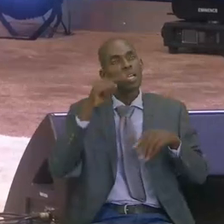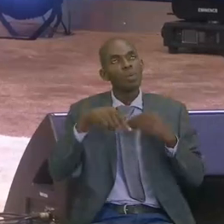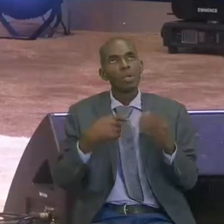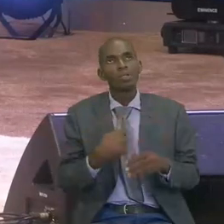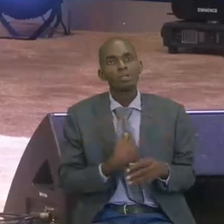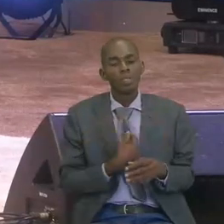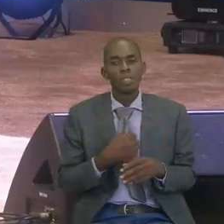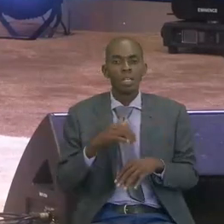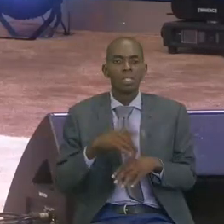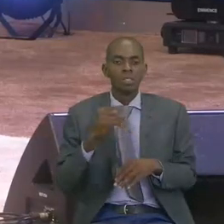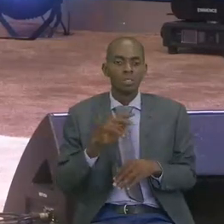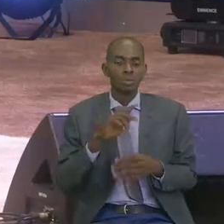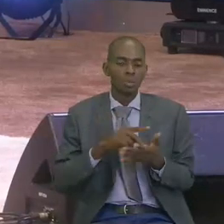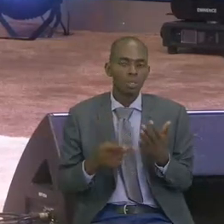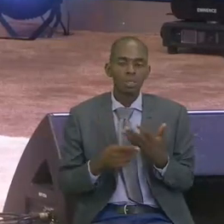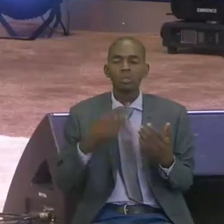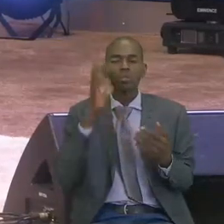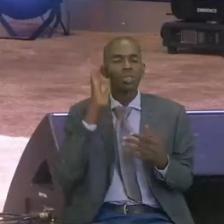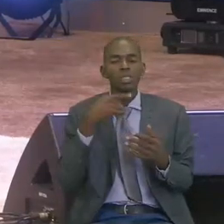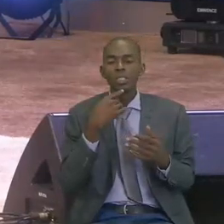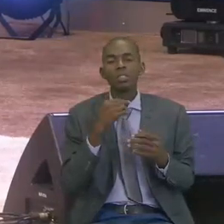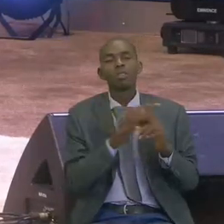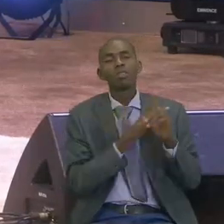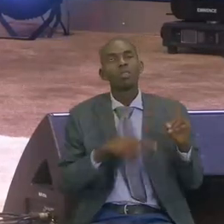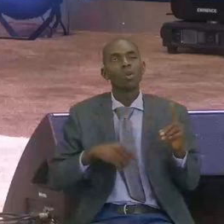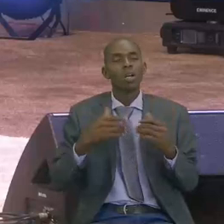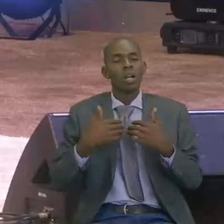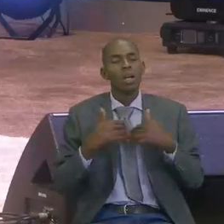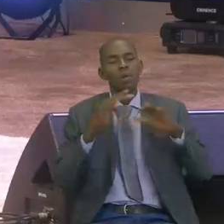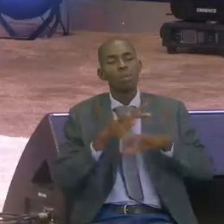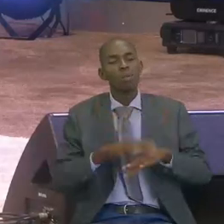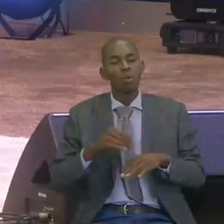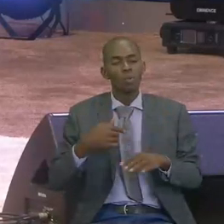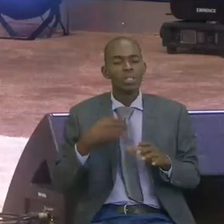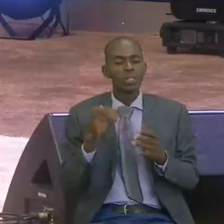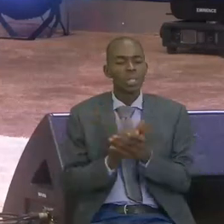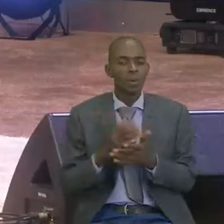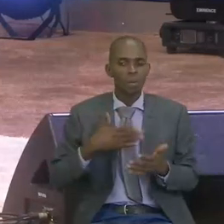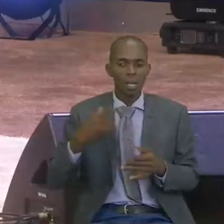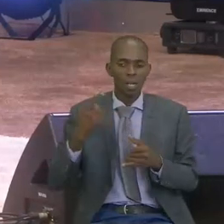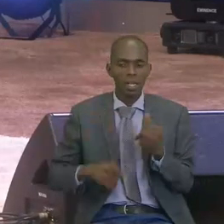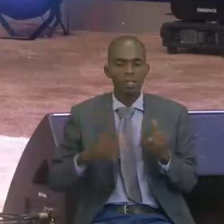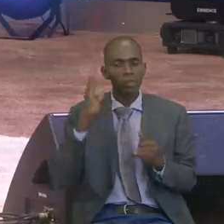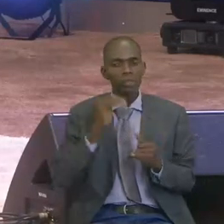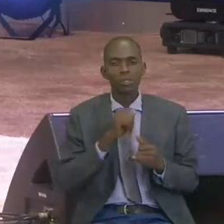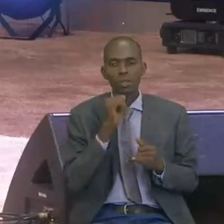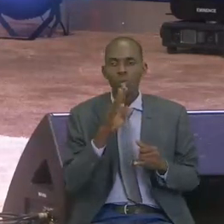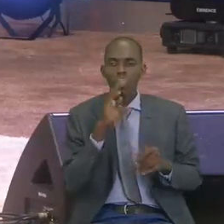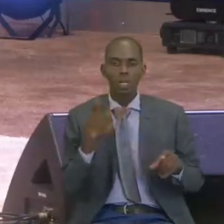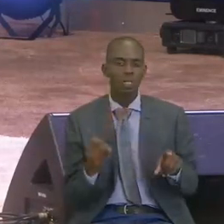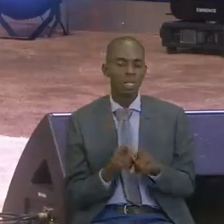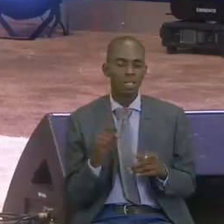de moi, pour que le Seigneur, ma fin ne soit pas comme la fin de ces empires et ces